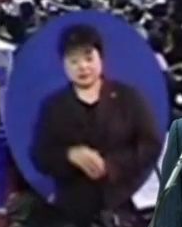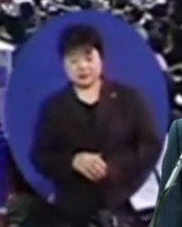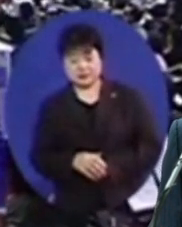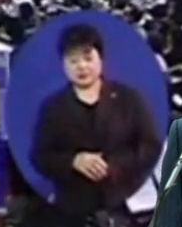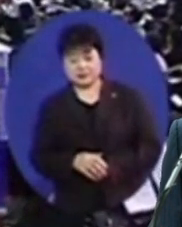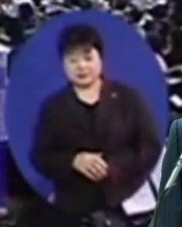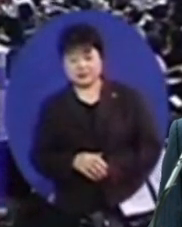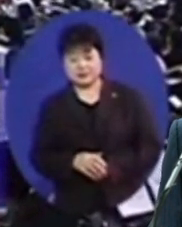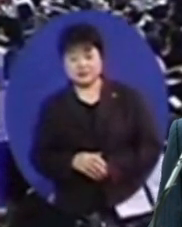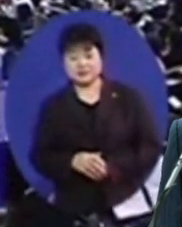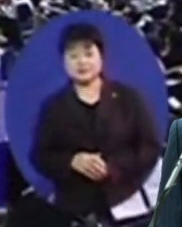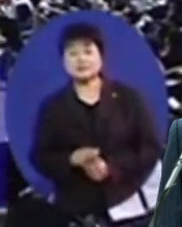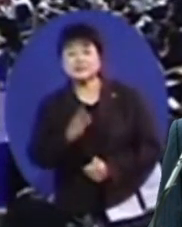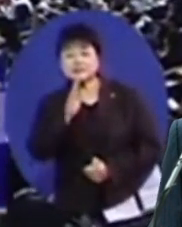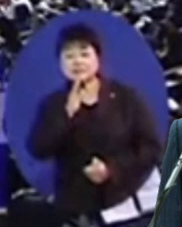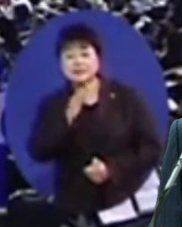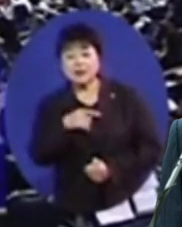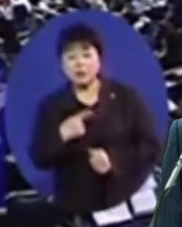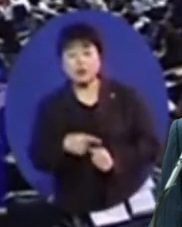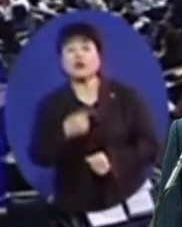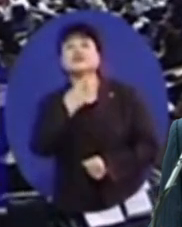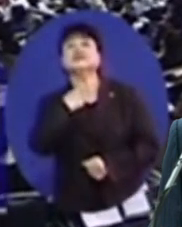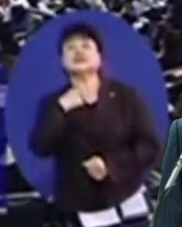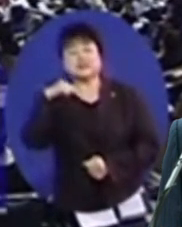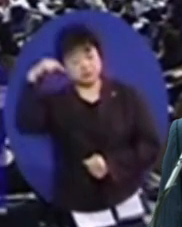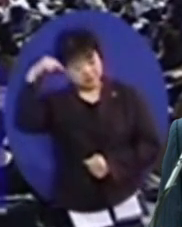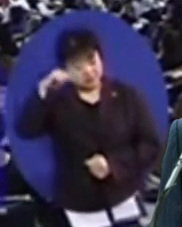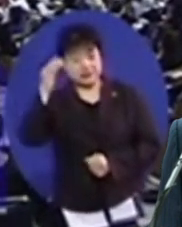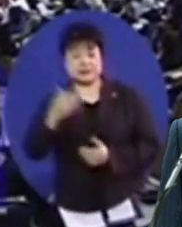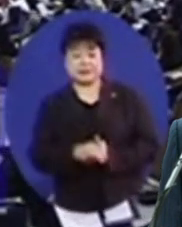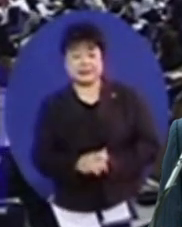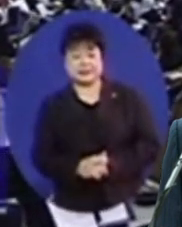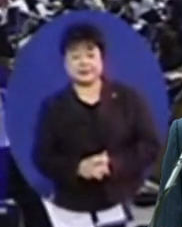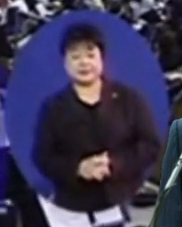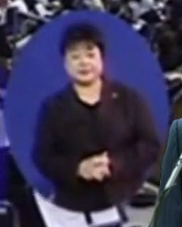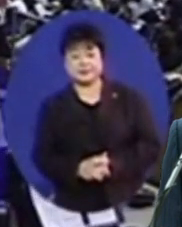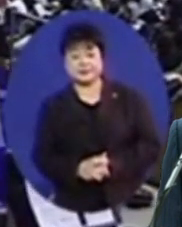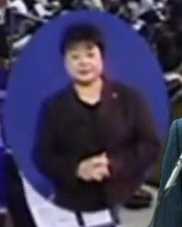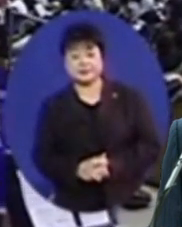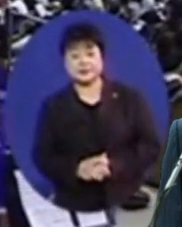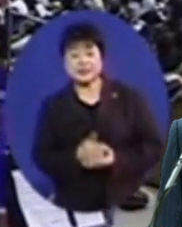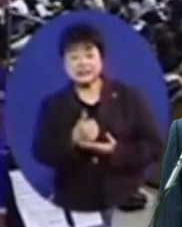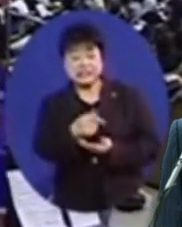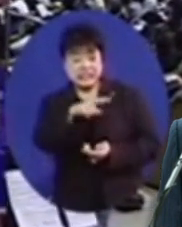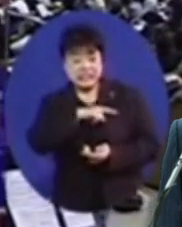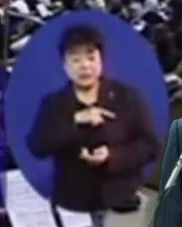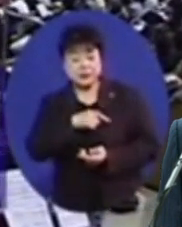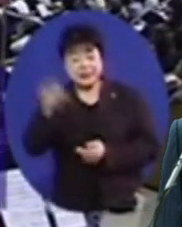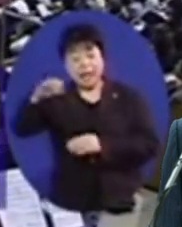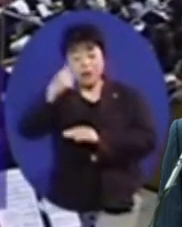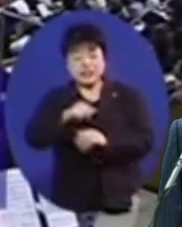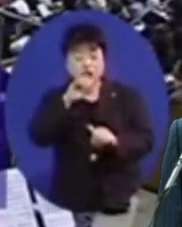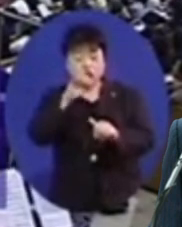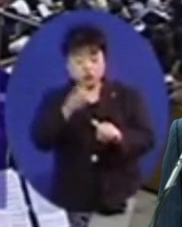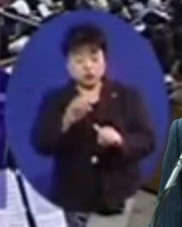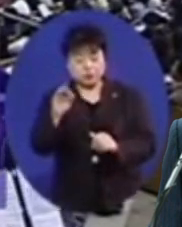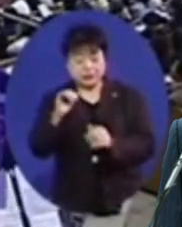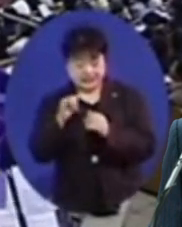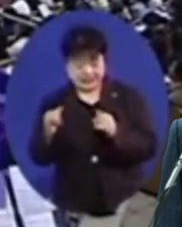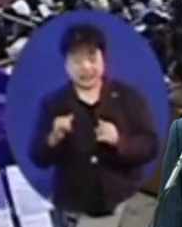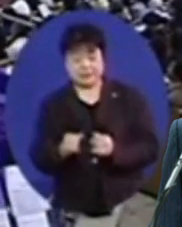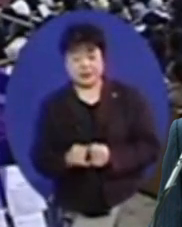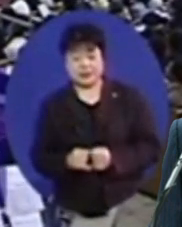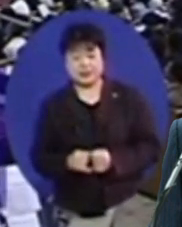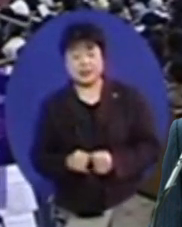아주 블레셋 사람이 모욕감을 느꼈죠. 그의 신들의 이름으로 다윗을 저주하고 그 블레셋 사람이 또